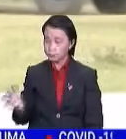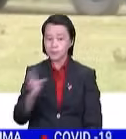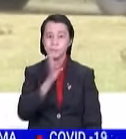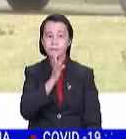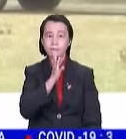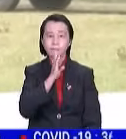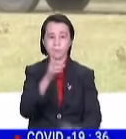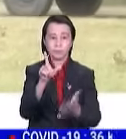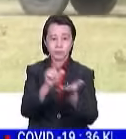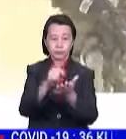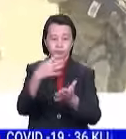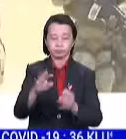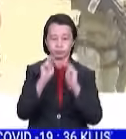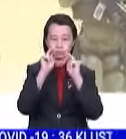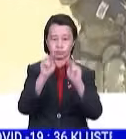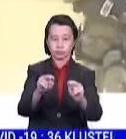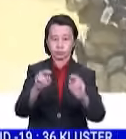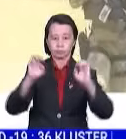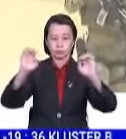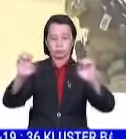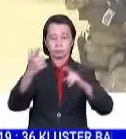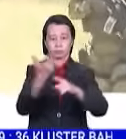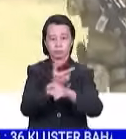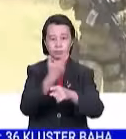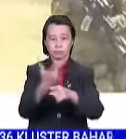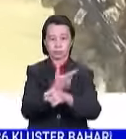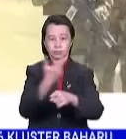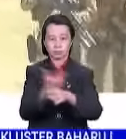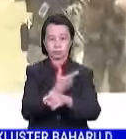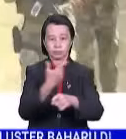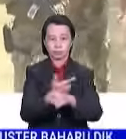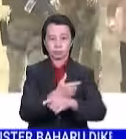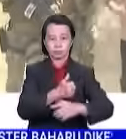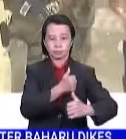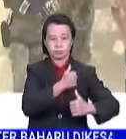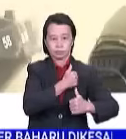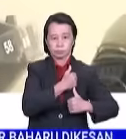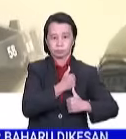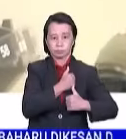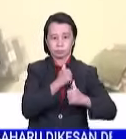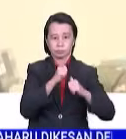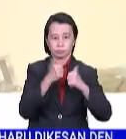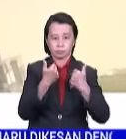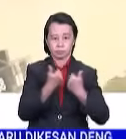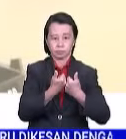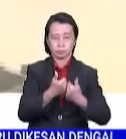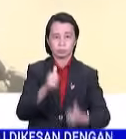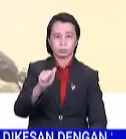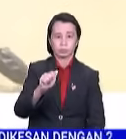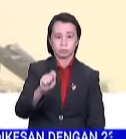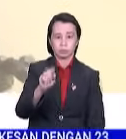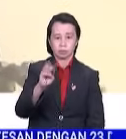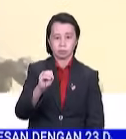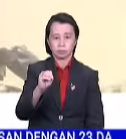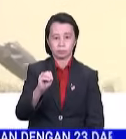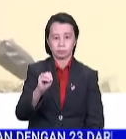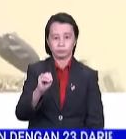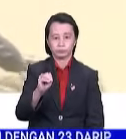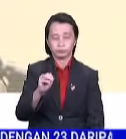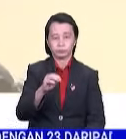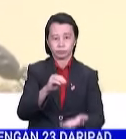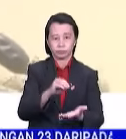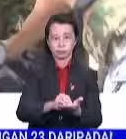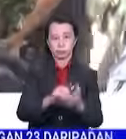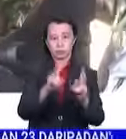demikian Kepada beliau selepas menyaksikan Gak sesuai para psikiater ciri satu Bridge 10 para angkatan tentera Malaysia IDM